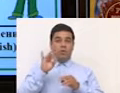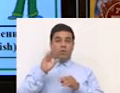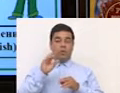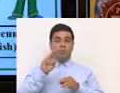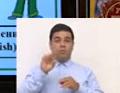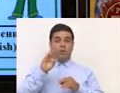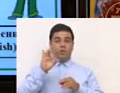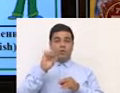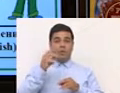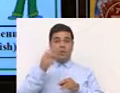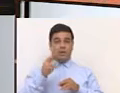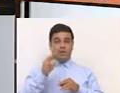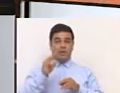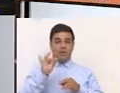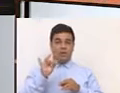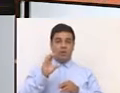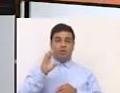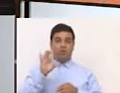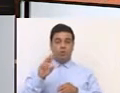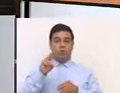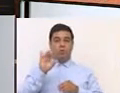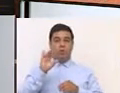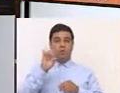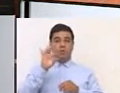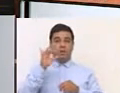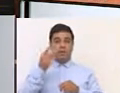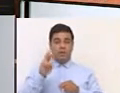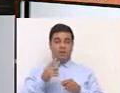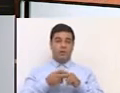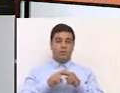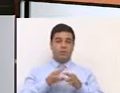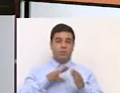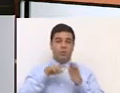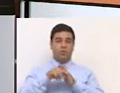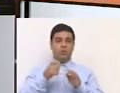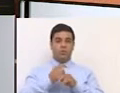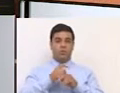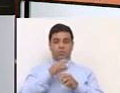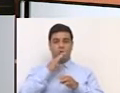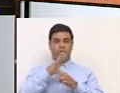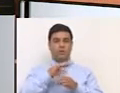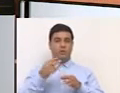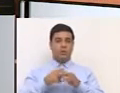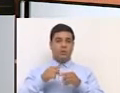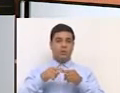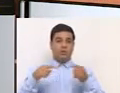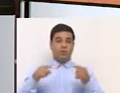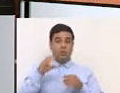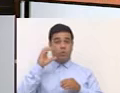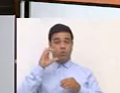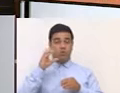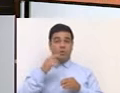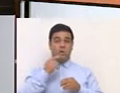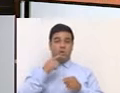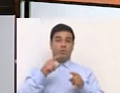противопоставление и сопоставление. Союзов было очень много, все они разные. В узбекском языке им